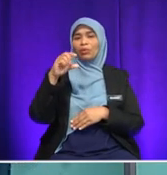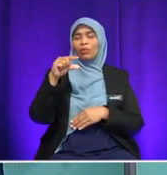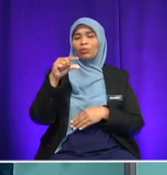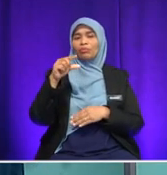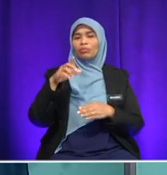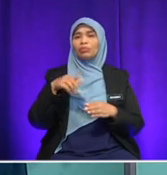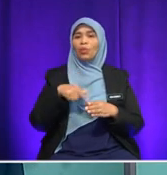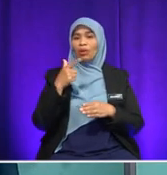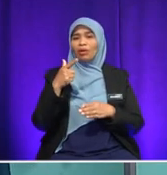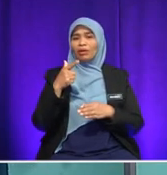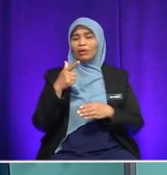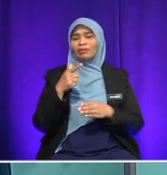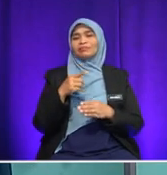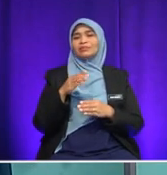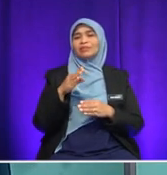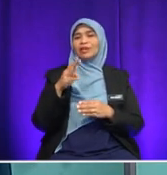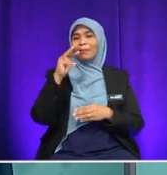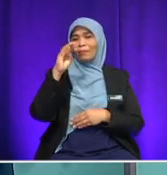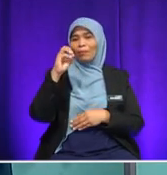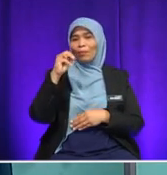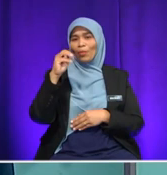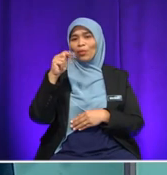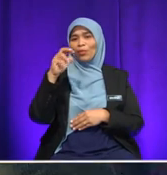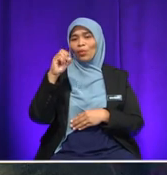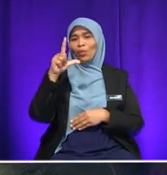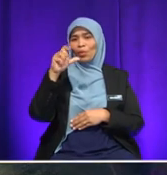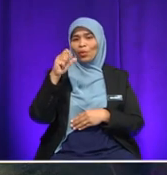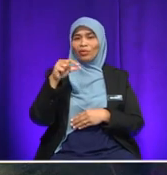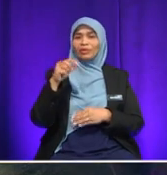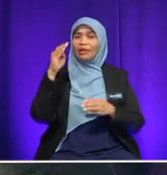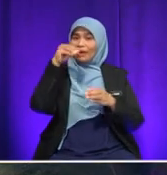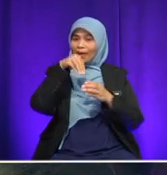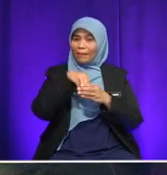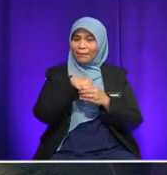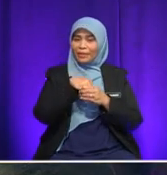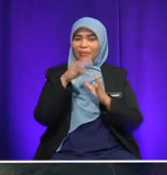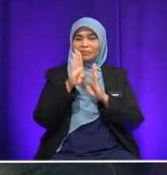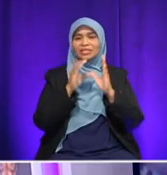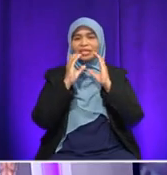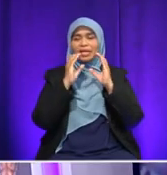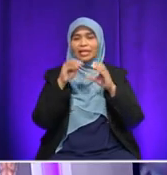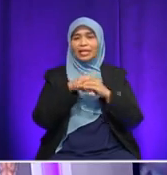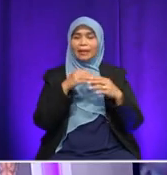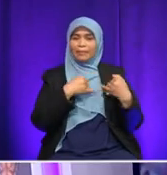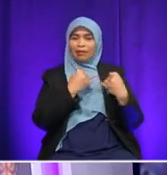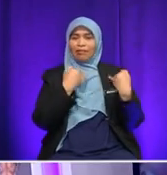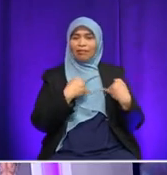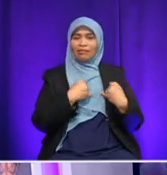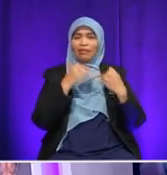adalah bisikan hati kita. Kata hati kita. Kita bercakap dalam hati. Orang tak boleh